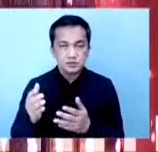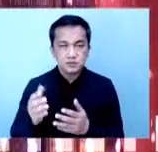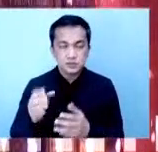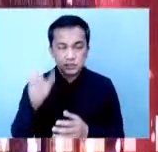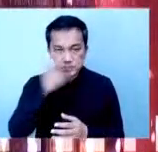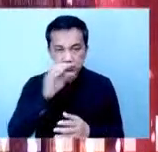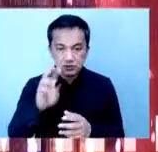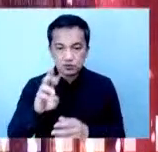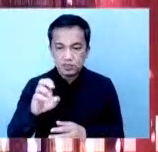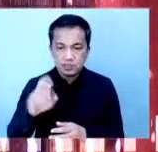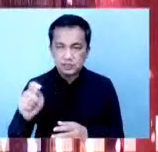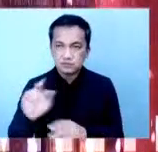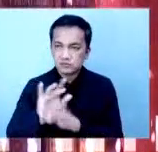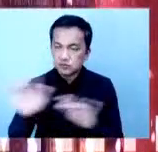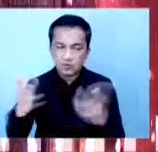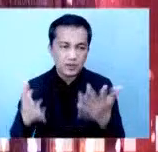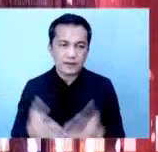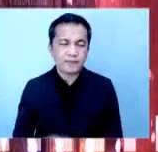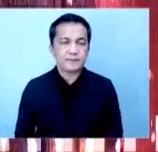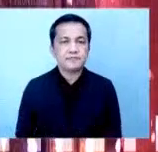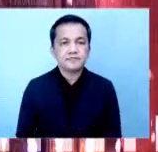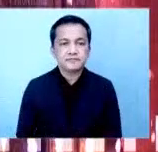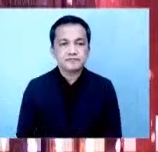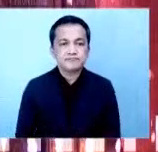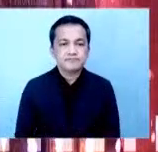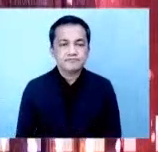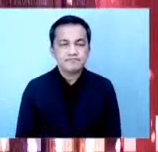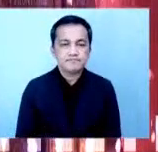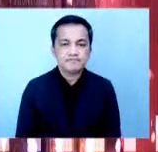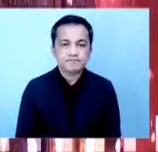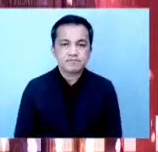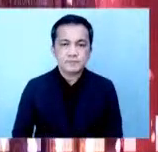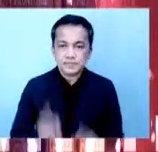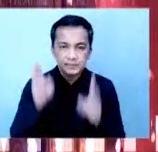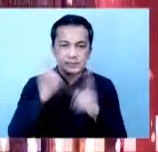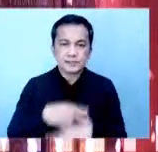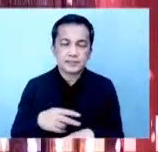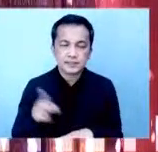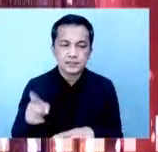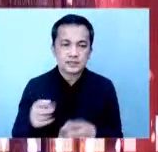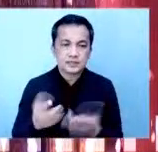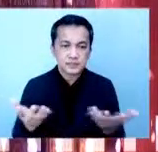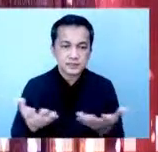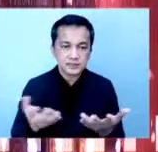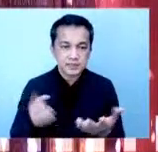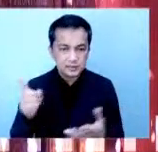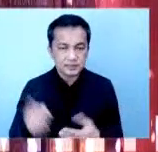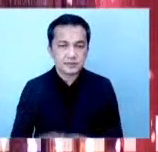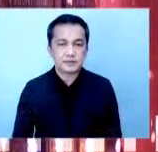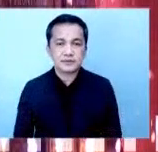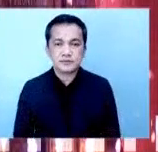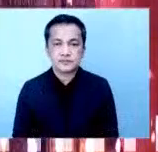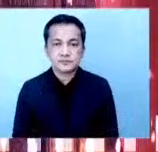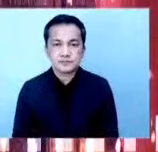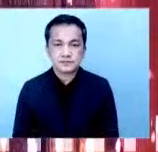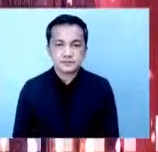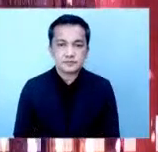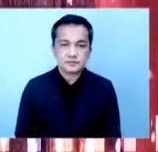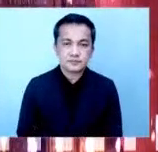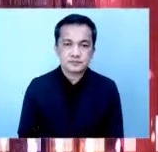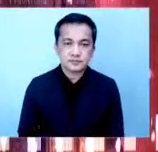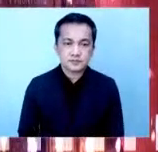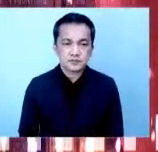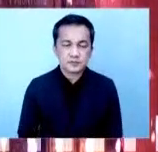Pastor Quiboloy, we don't have any information as to his whereabouts as of this time. Nagtungo rin